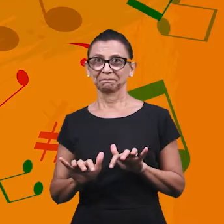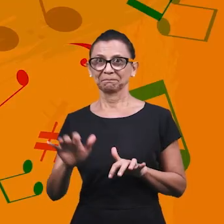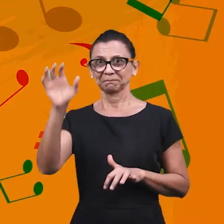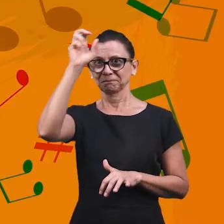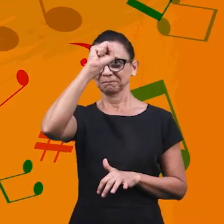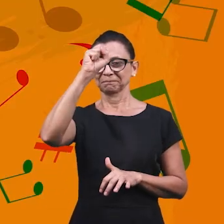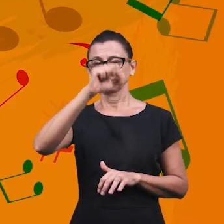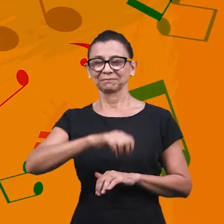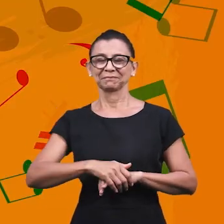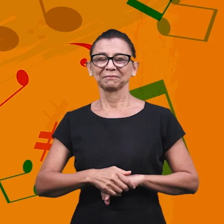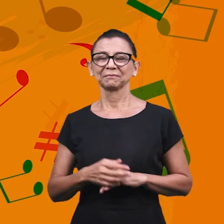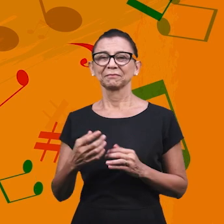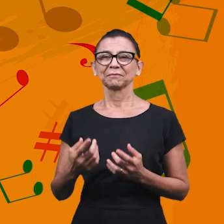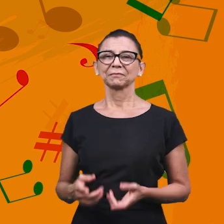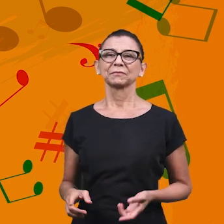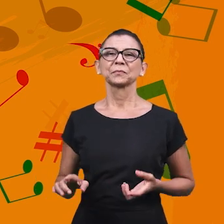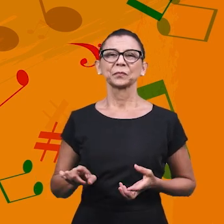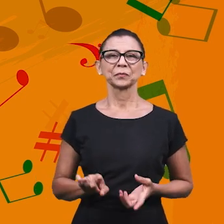apprendre.